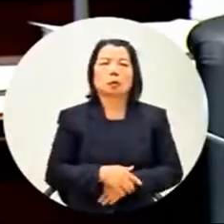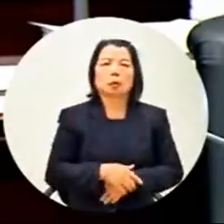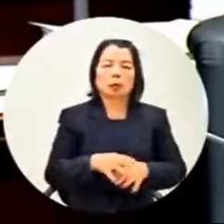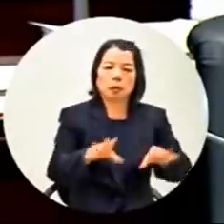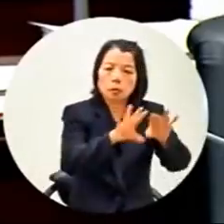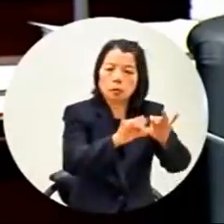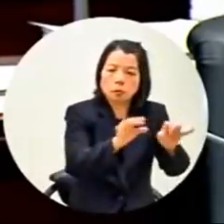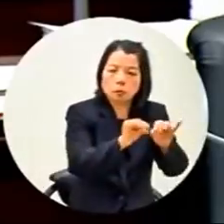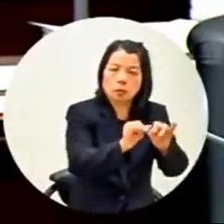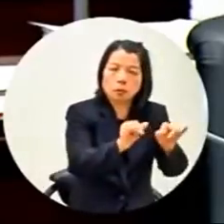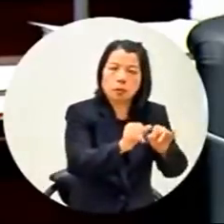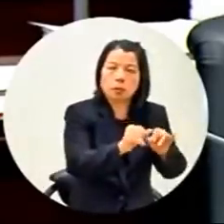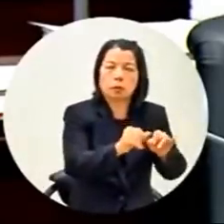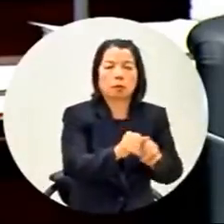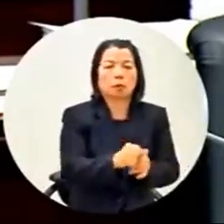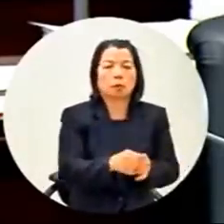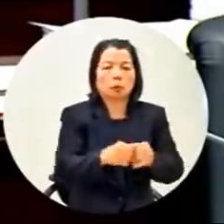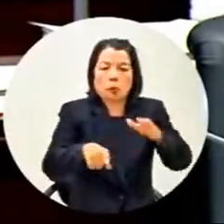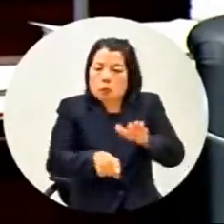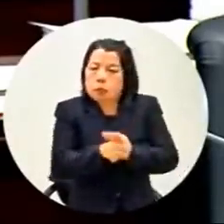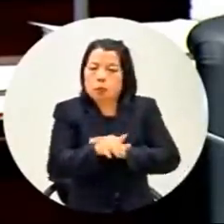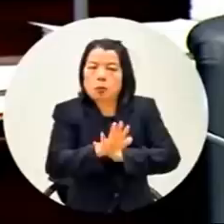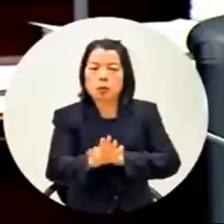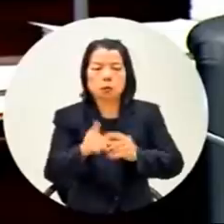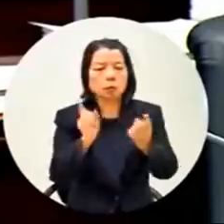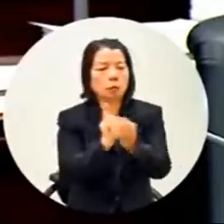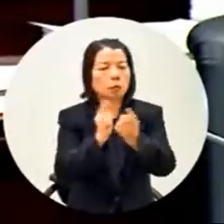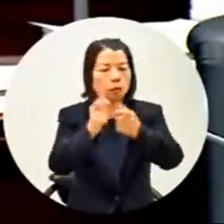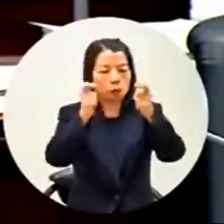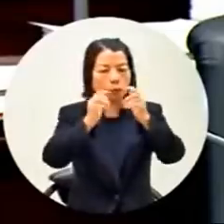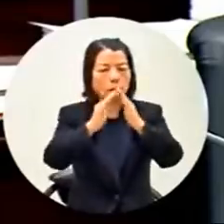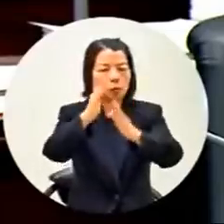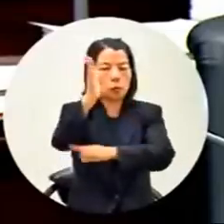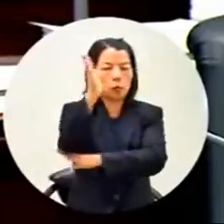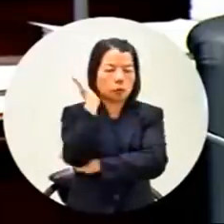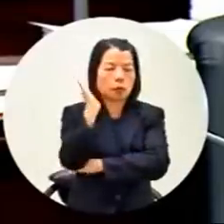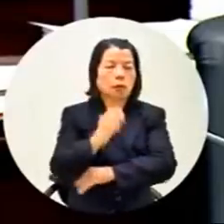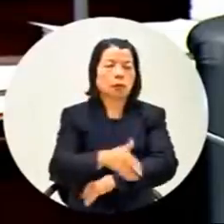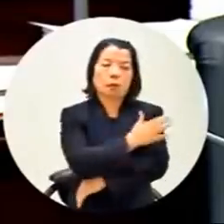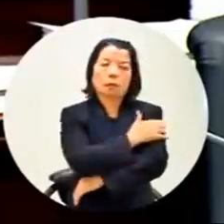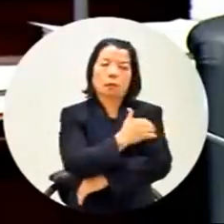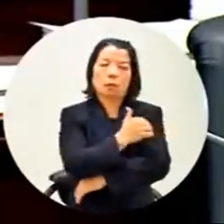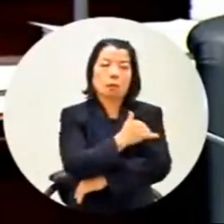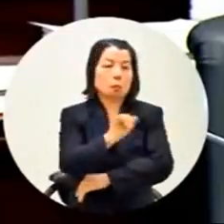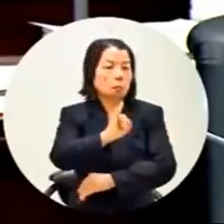法，但是市府的损失花吗？不用担吗？